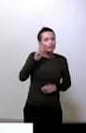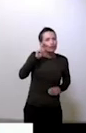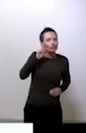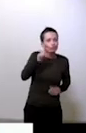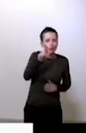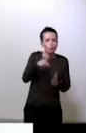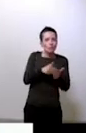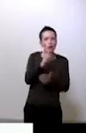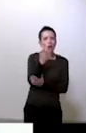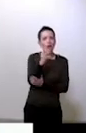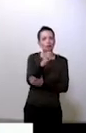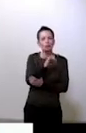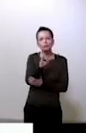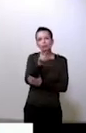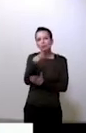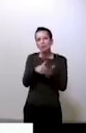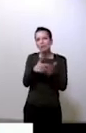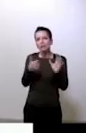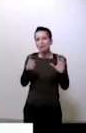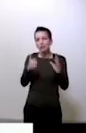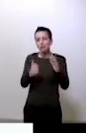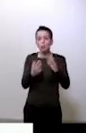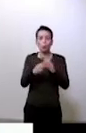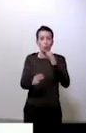2 400 à 2 600 maximum.